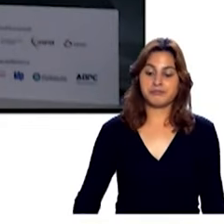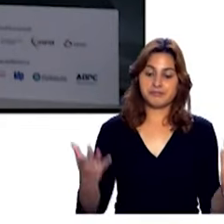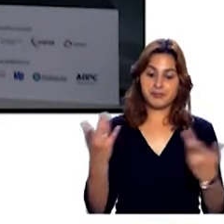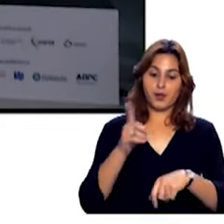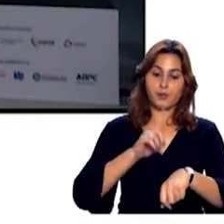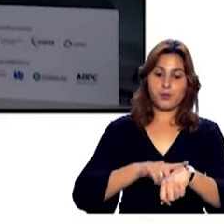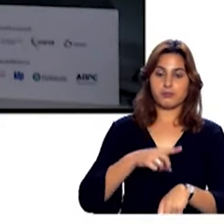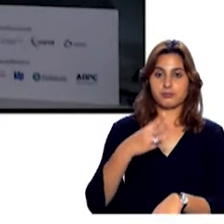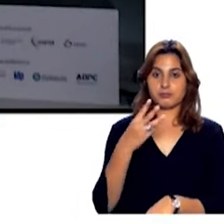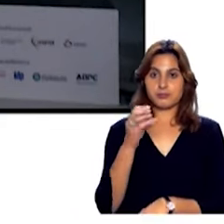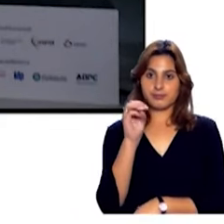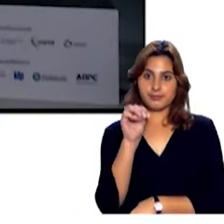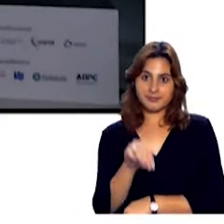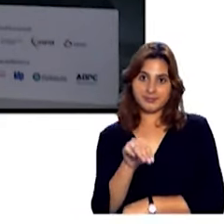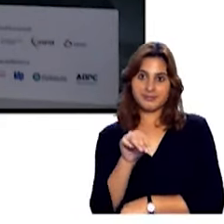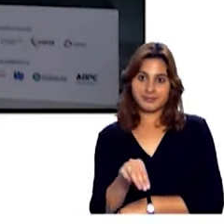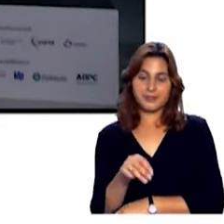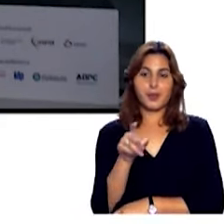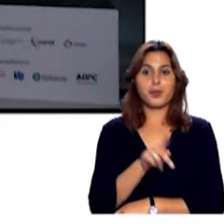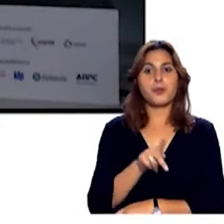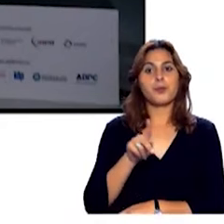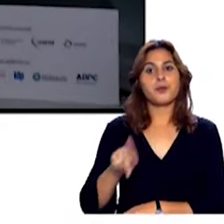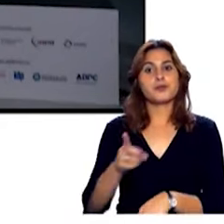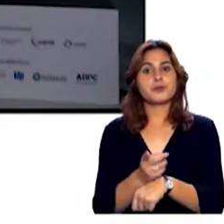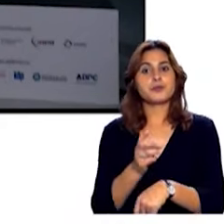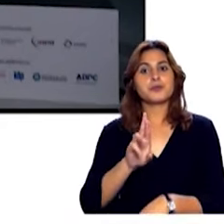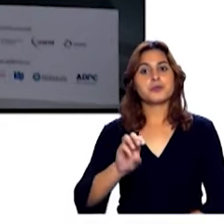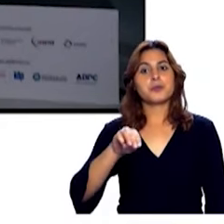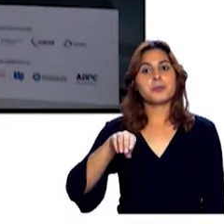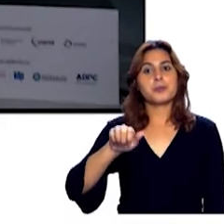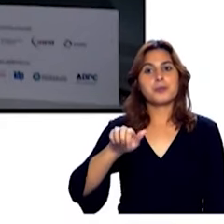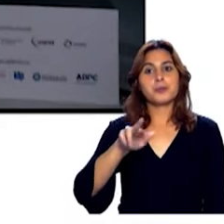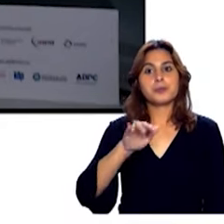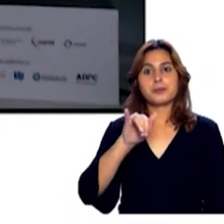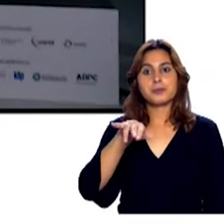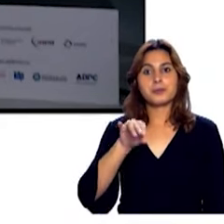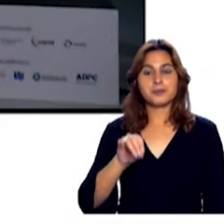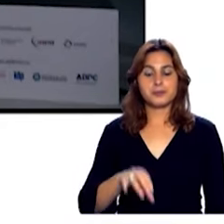minutos ao nosso professor Dr Marino por favor